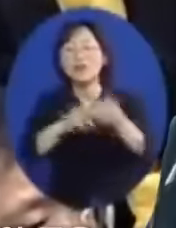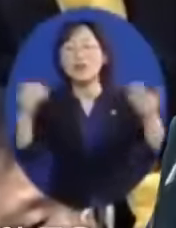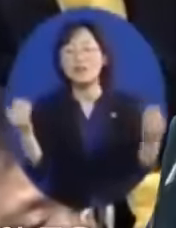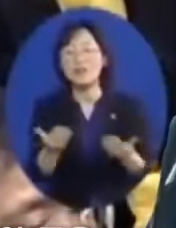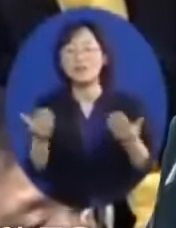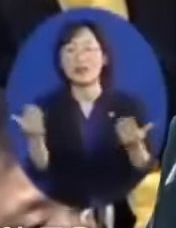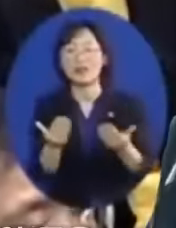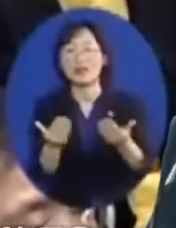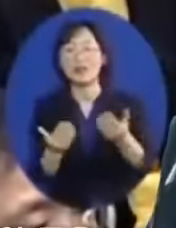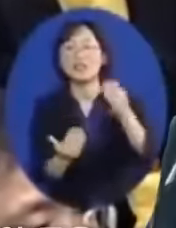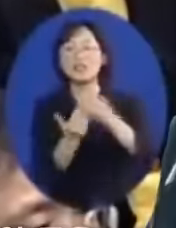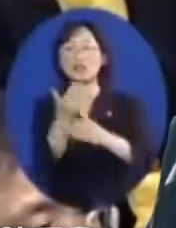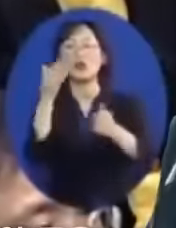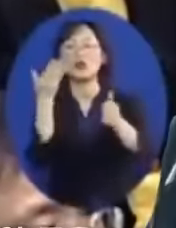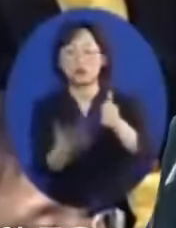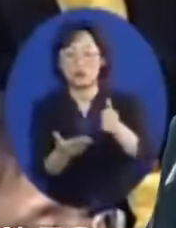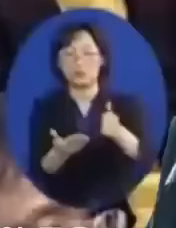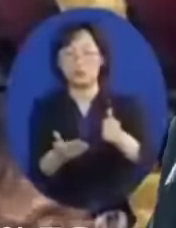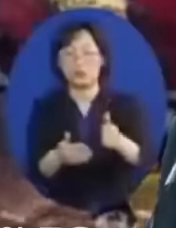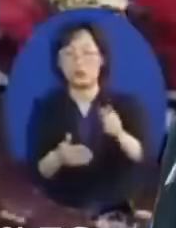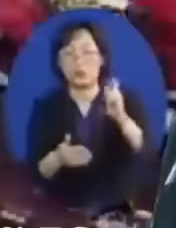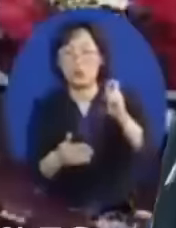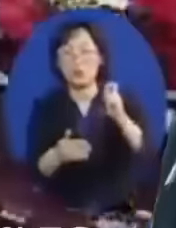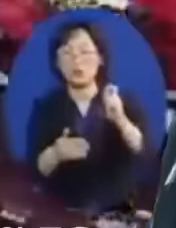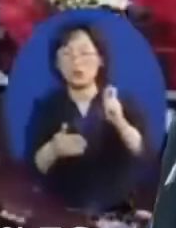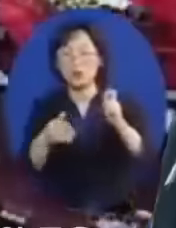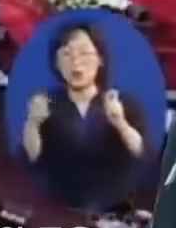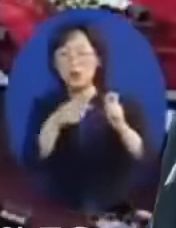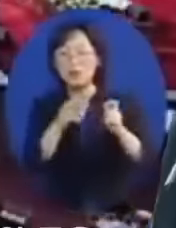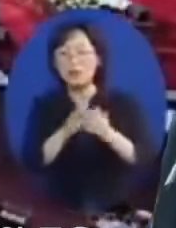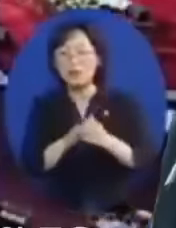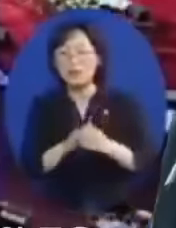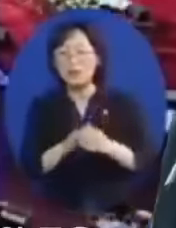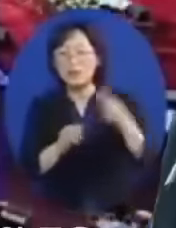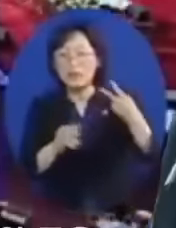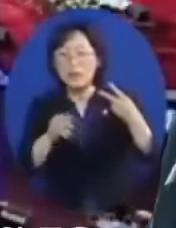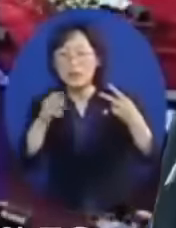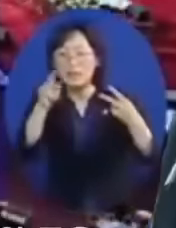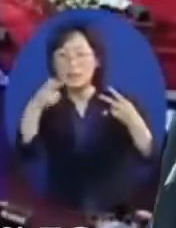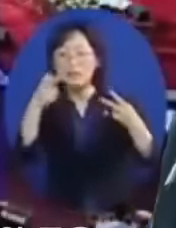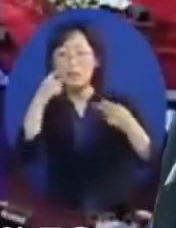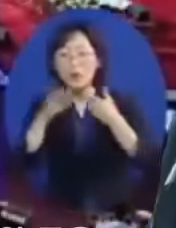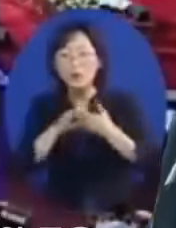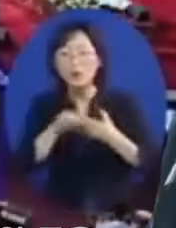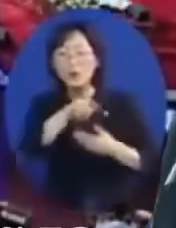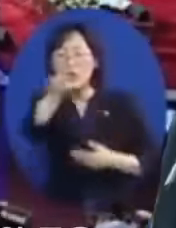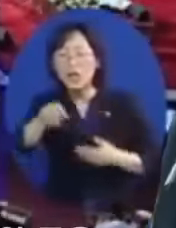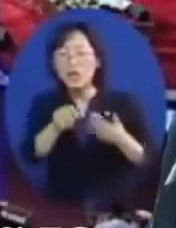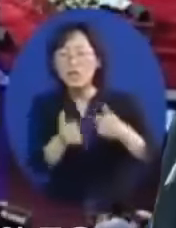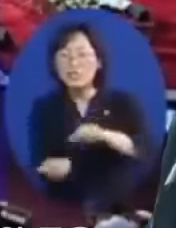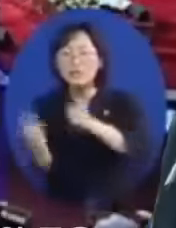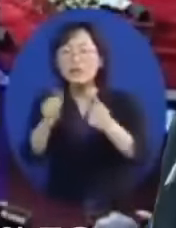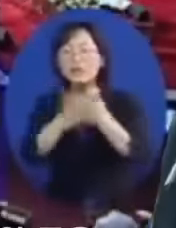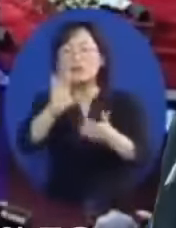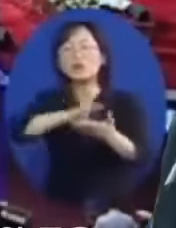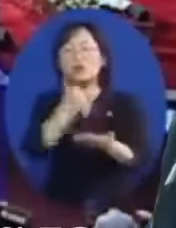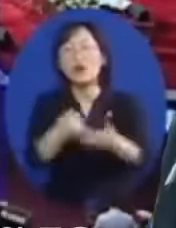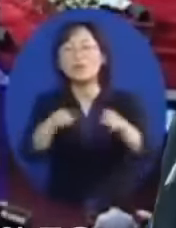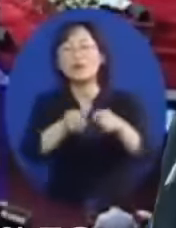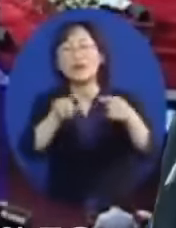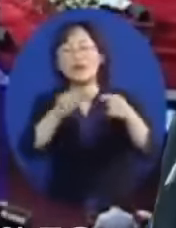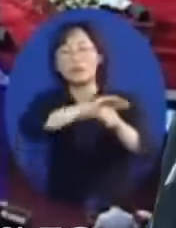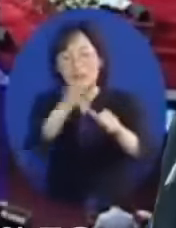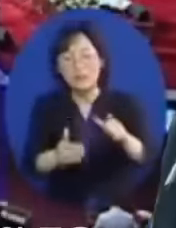역사를 일으켜주는 것입니다. 골로새서 2장 12절에 너희가 침례로 그리스도와 함께 장사되고 또 죽은 자들 가운데서